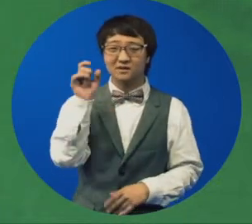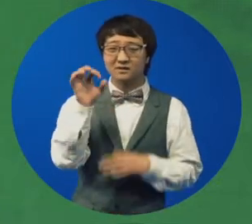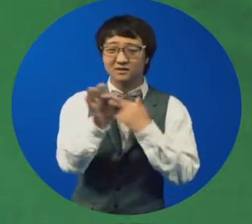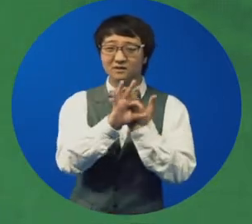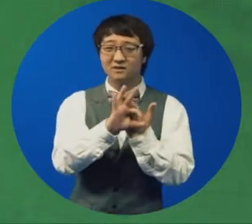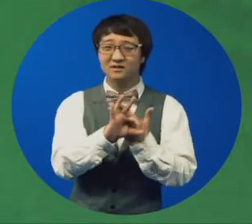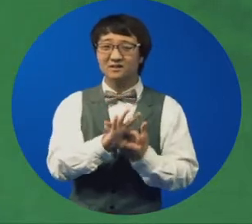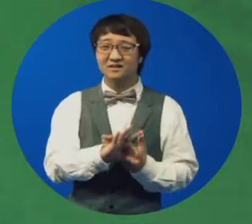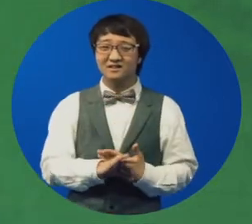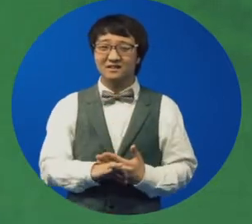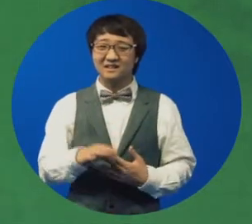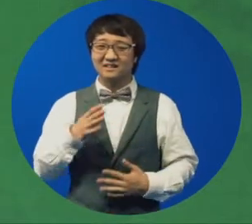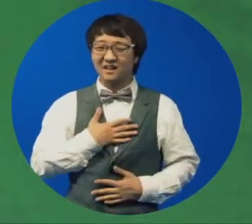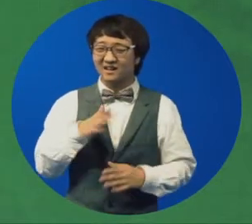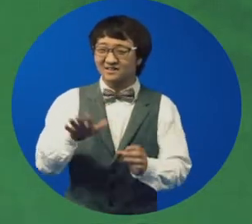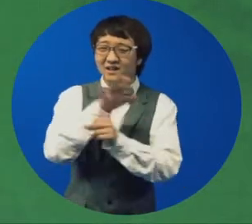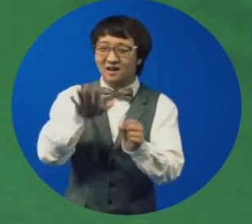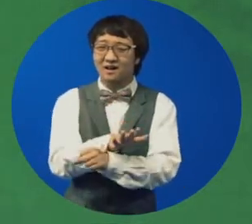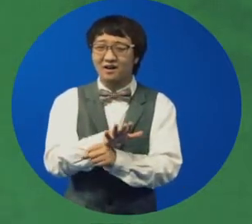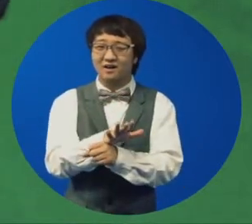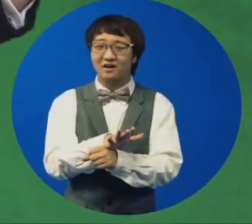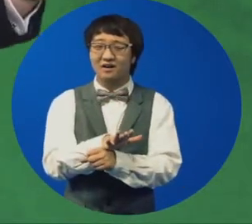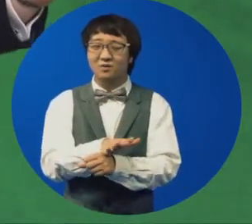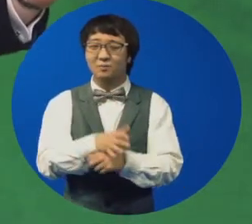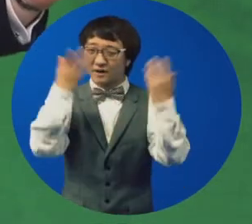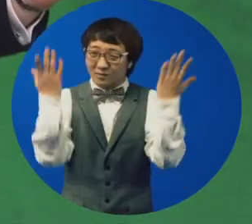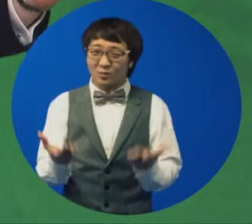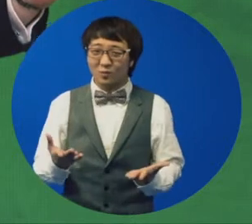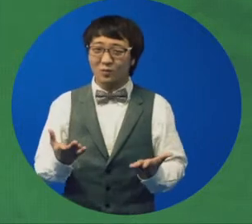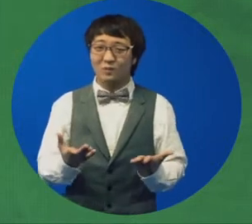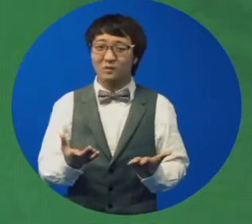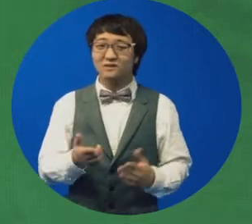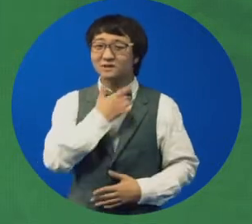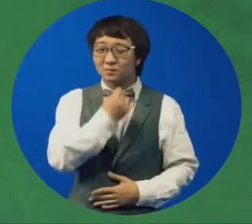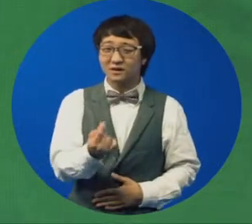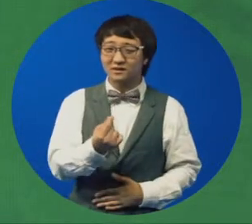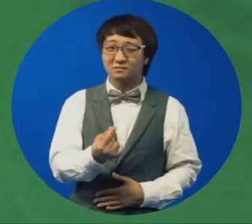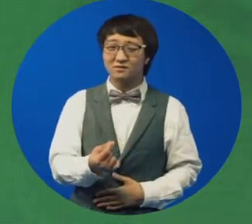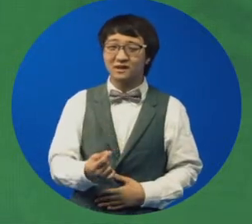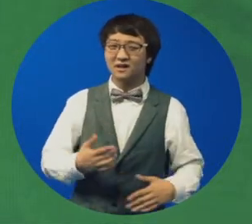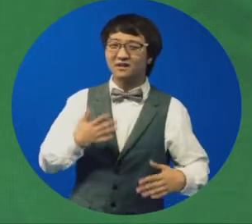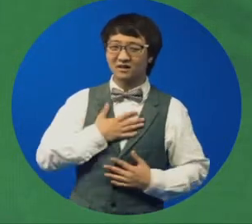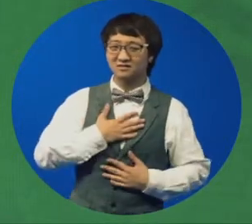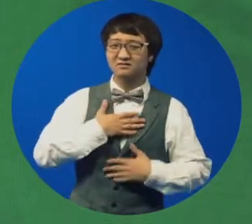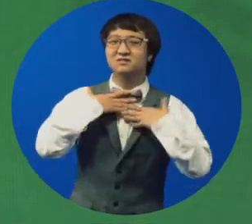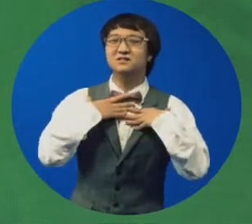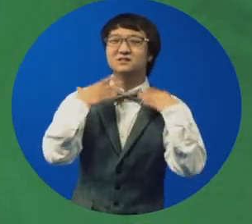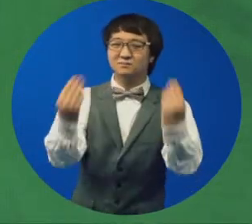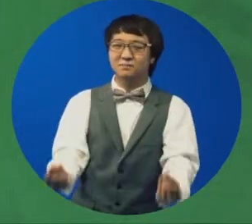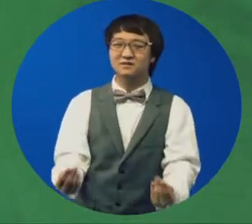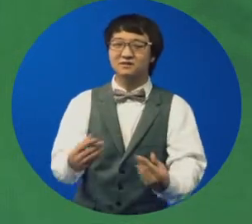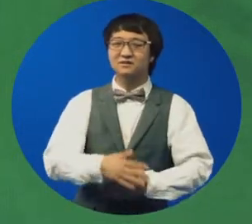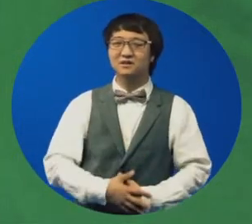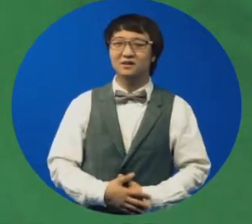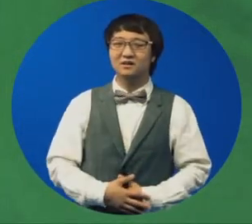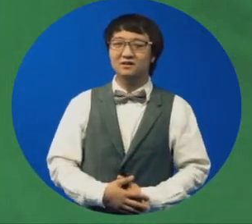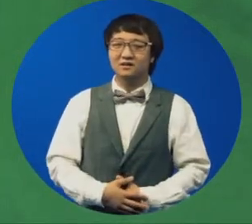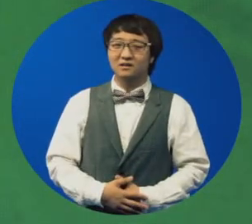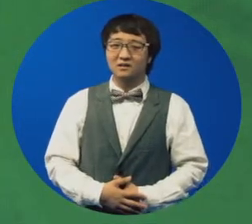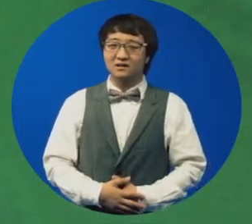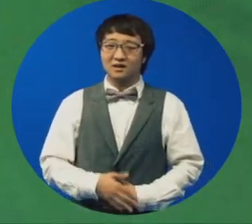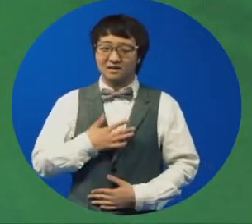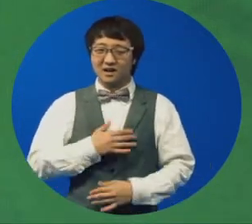아니라 내가 사랑받으려고 그렇게 사랑한다고 한다면 지치게 될 것이고 내가 꼭 해야 되는 일이